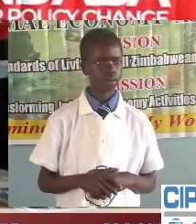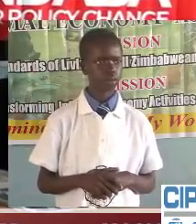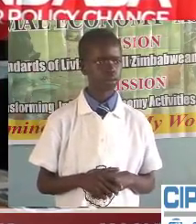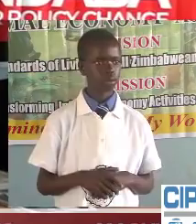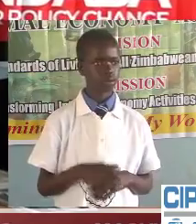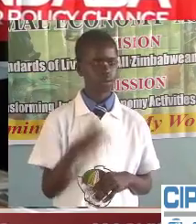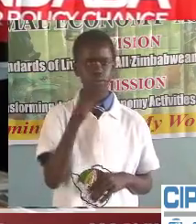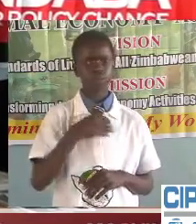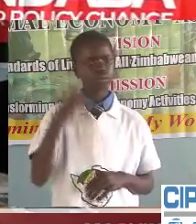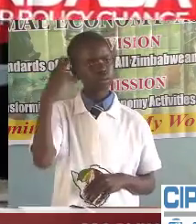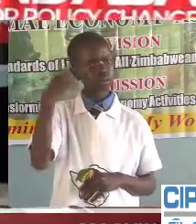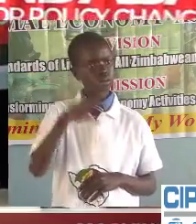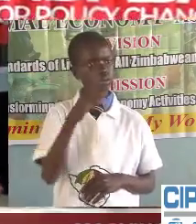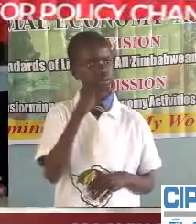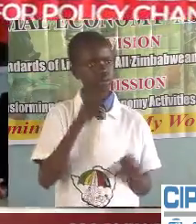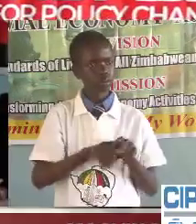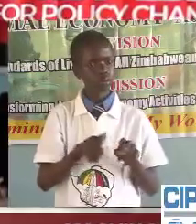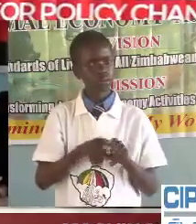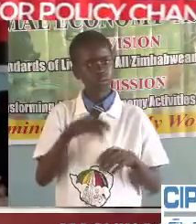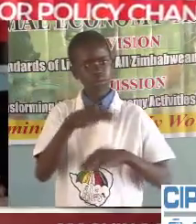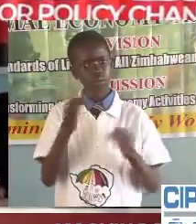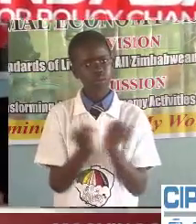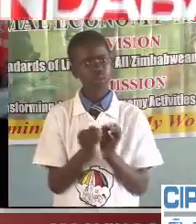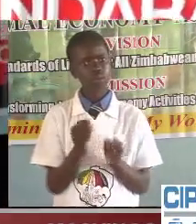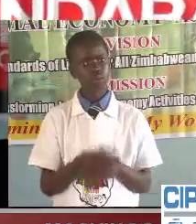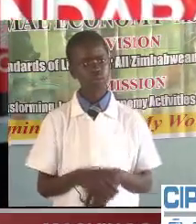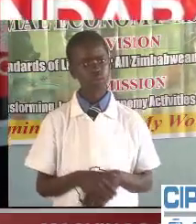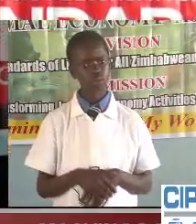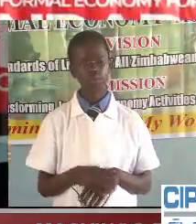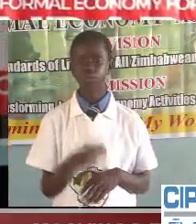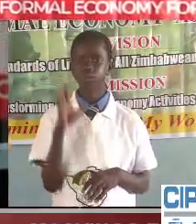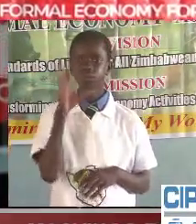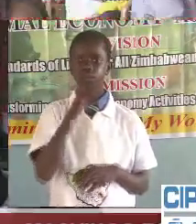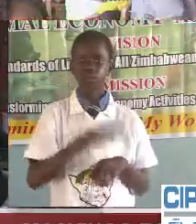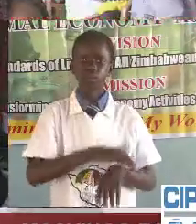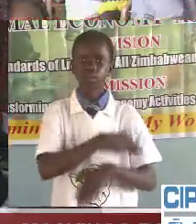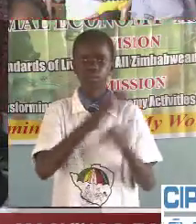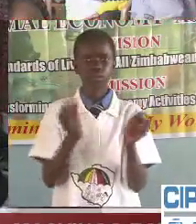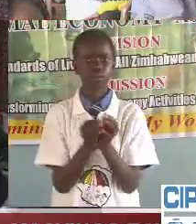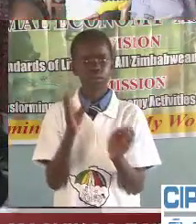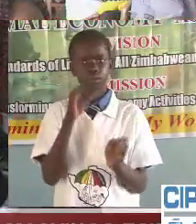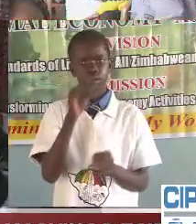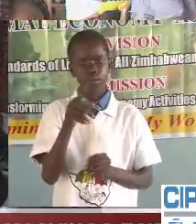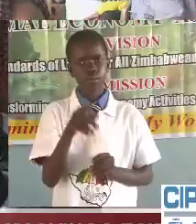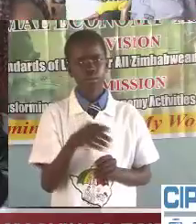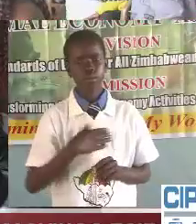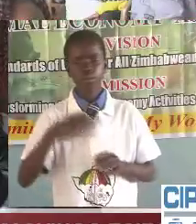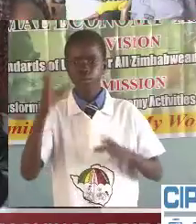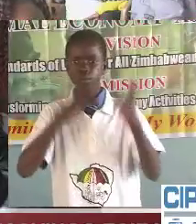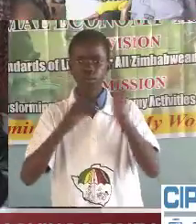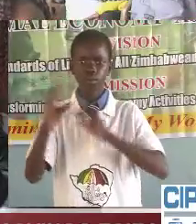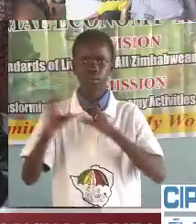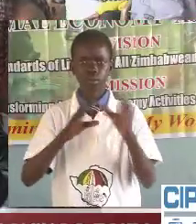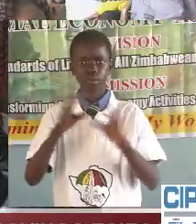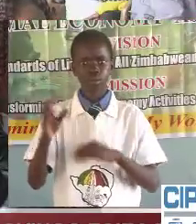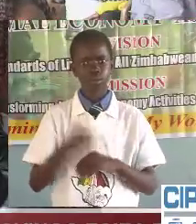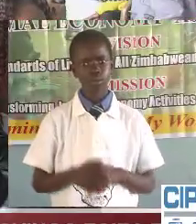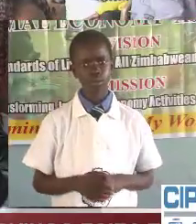Ini isu sepati yePRC ndofunga mapolicies edu sezvandataura kuti mu leadership